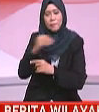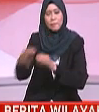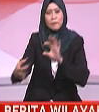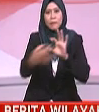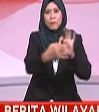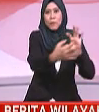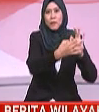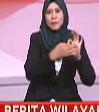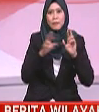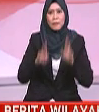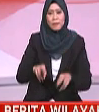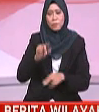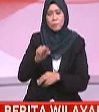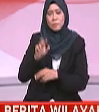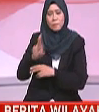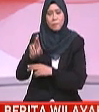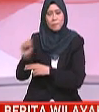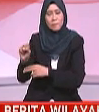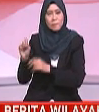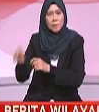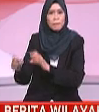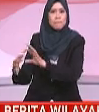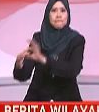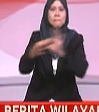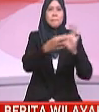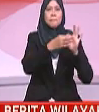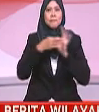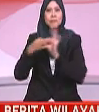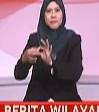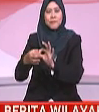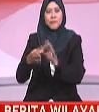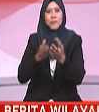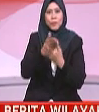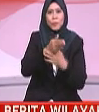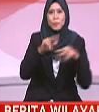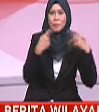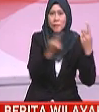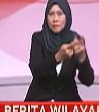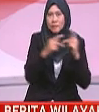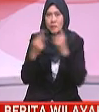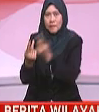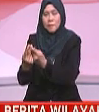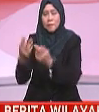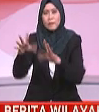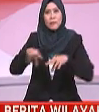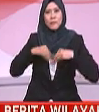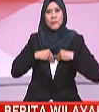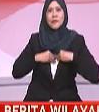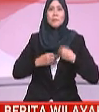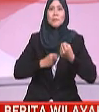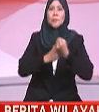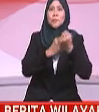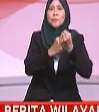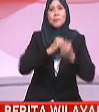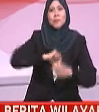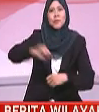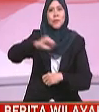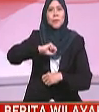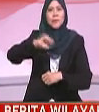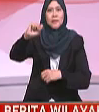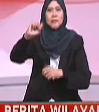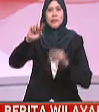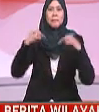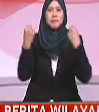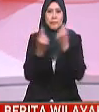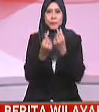Gabungan Rakyat Sabah GRS menyatupadukan rakyat melalui parti yang menerima perjuangan gabungan berkenaan.